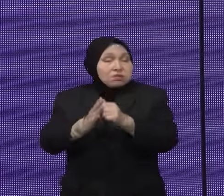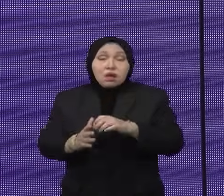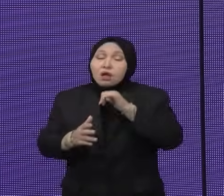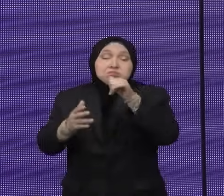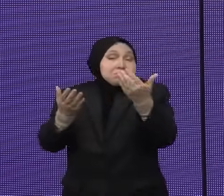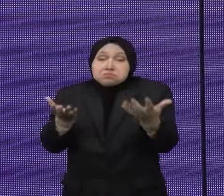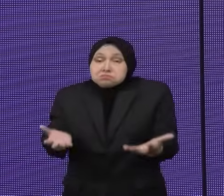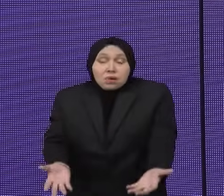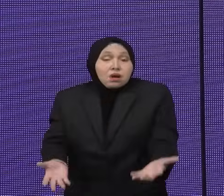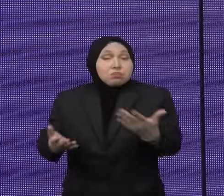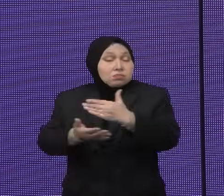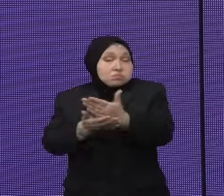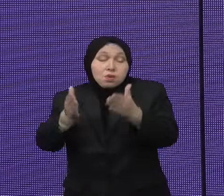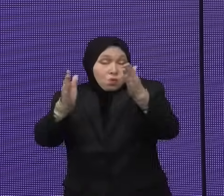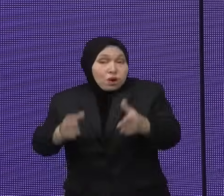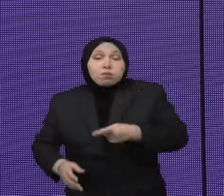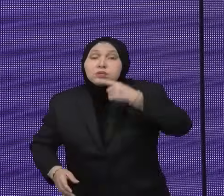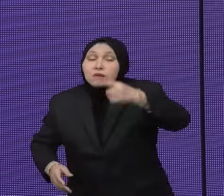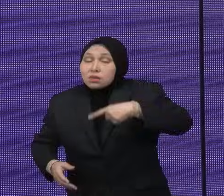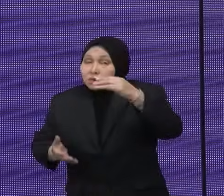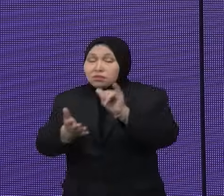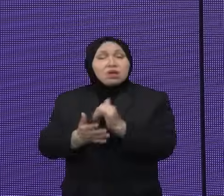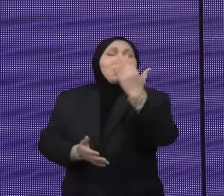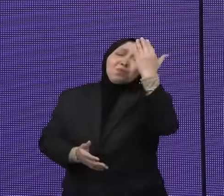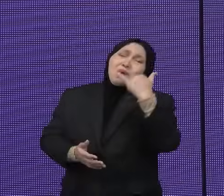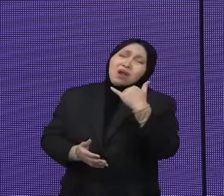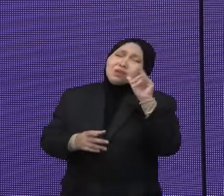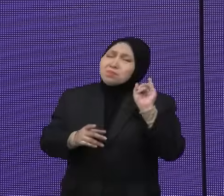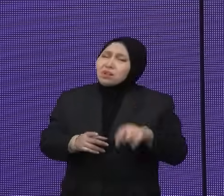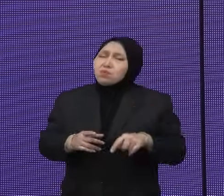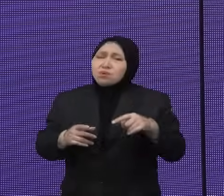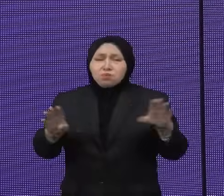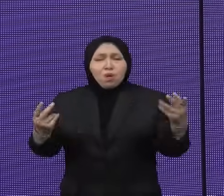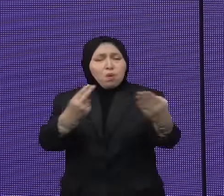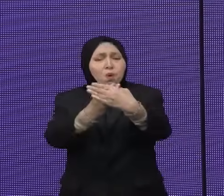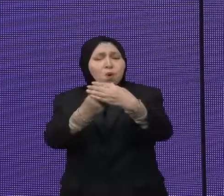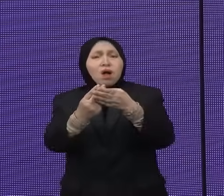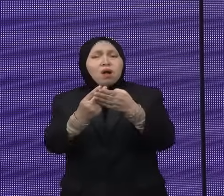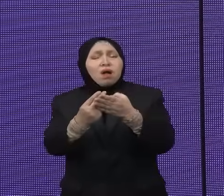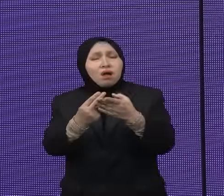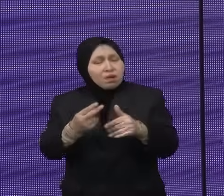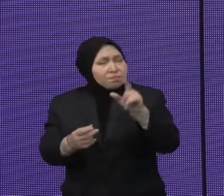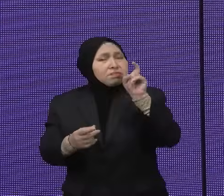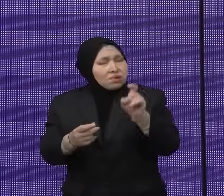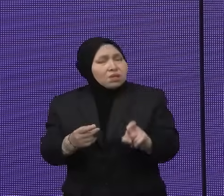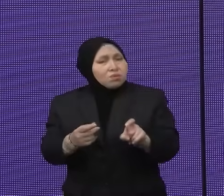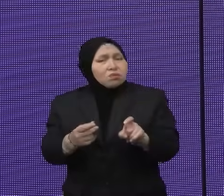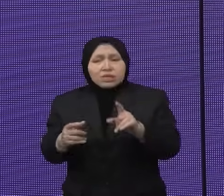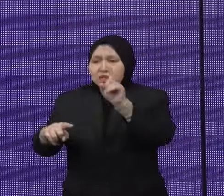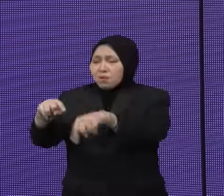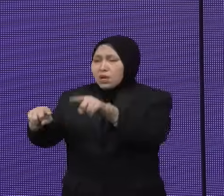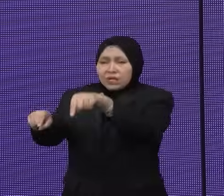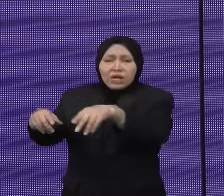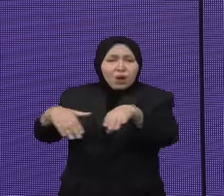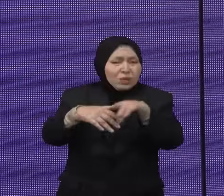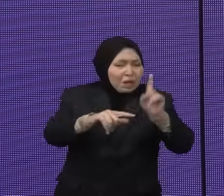berat bagi setengah orang, ya, menyatakan bahawa mengapa perlu menutup aurat misalnya, ataupun perlu yang ini tak boleh berkahwin dengan